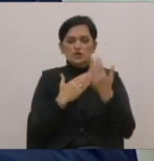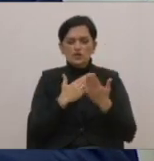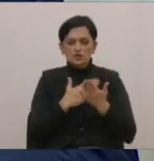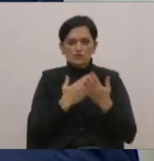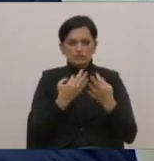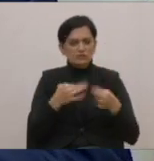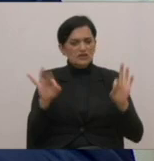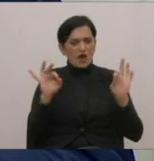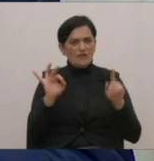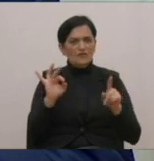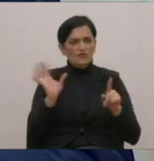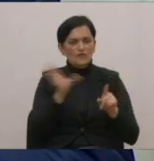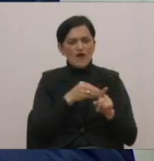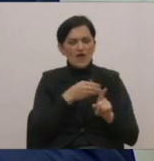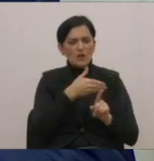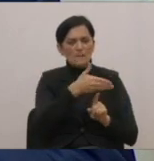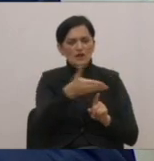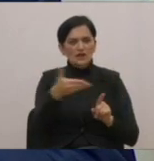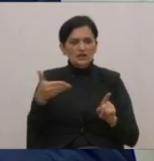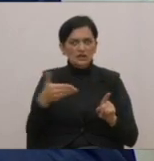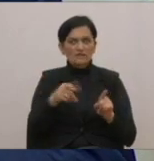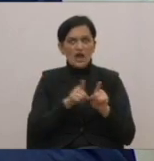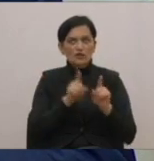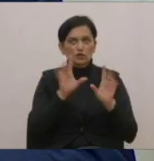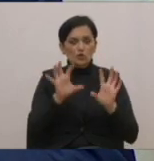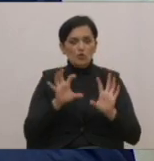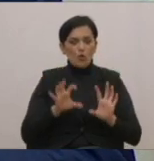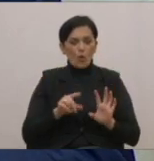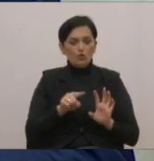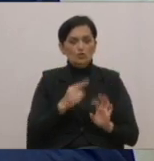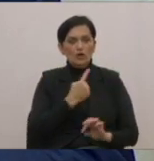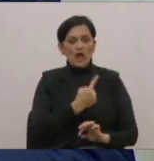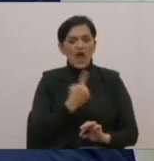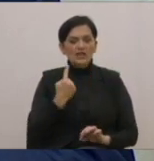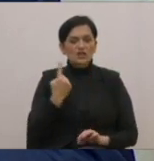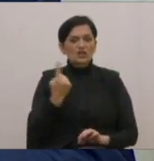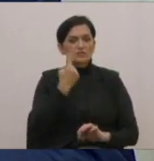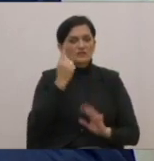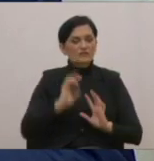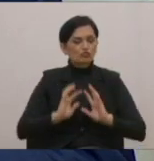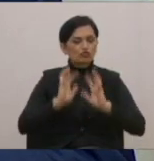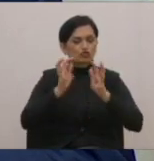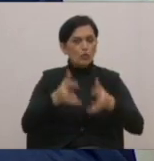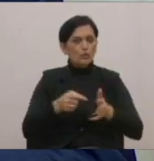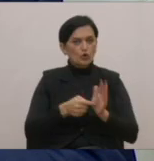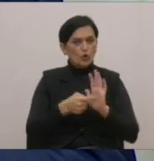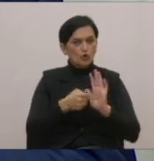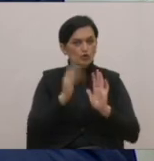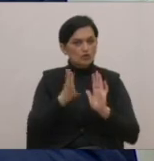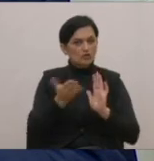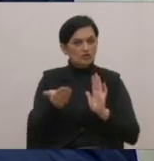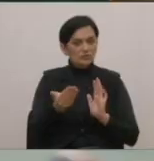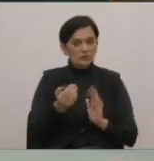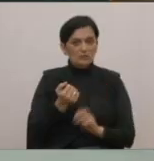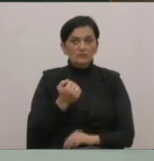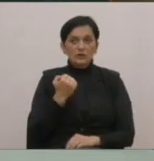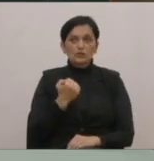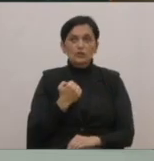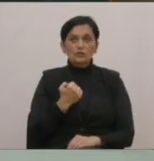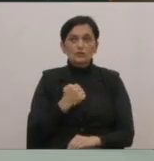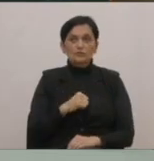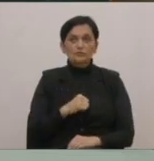bit, da, mai l-am hriv. Albata seti codexi, ete, pirvele ecteba, m-so prioși. Mă rog.